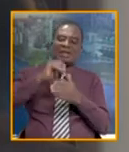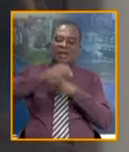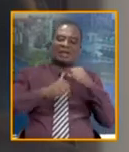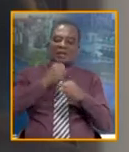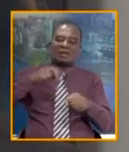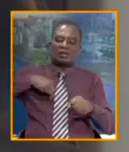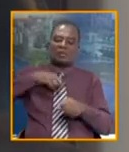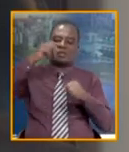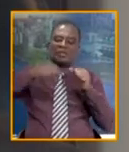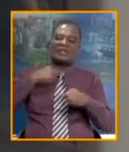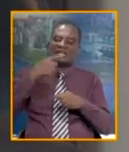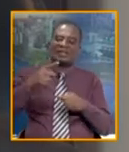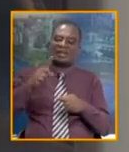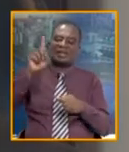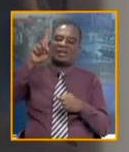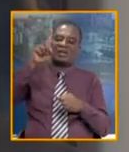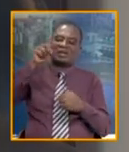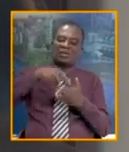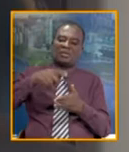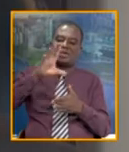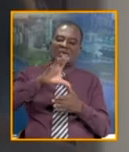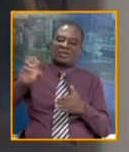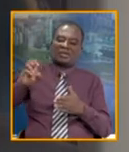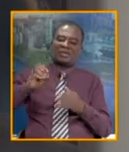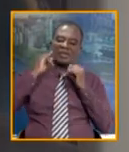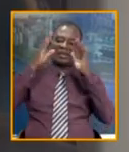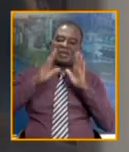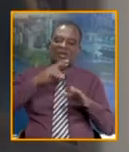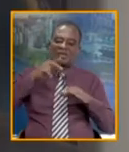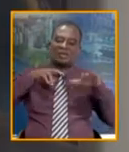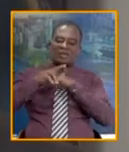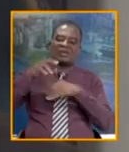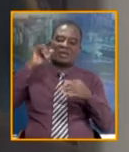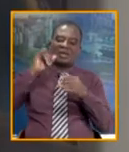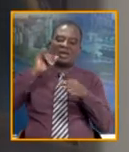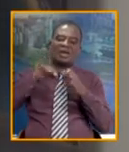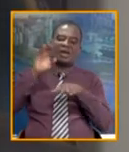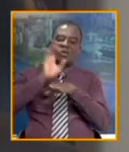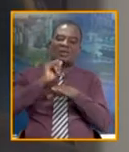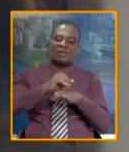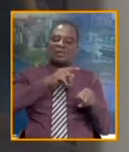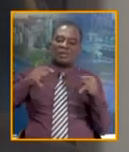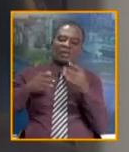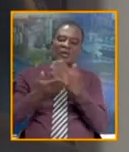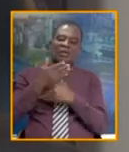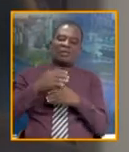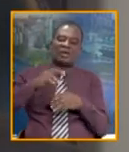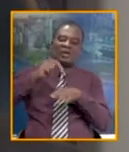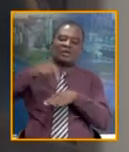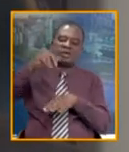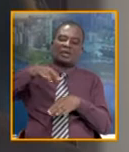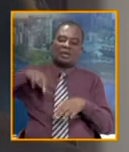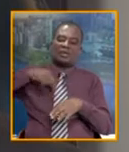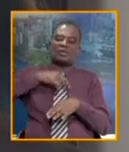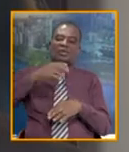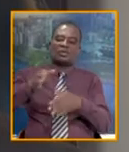nous pouvons dire qu'il y a à peu près 1500 Ivoiriens qui sont rentrés en Côte d'Ivoire en passant par Niamey. Et donc, nous sommes